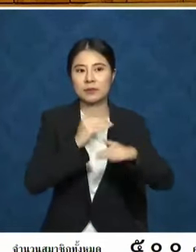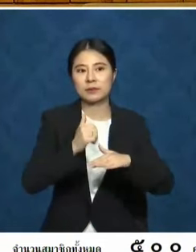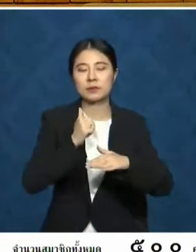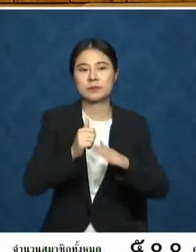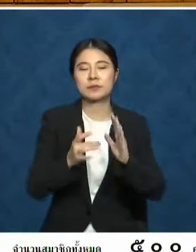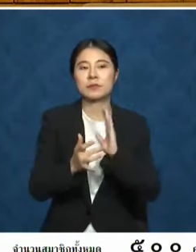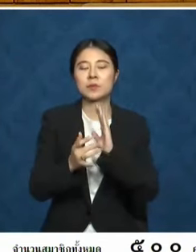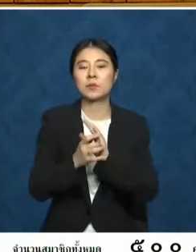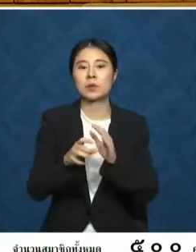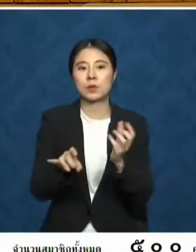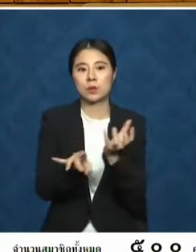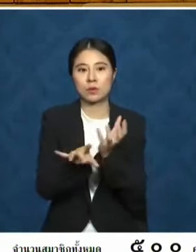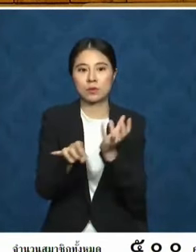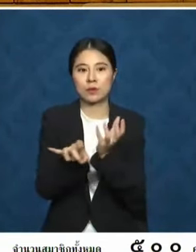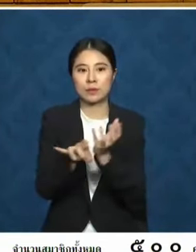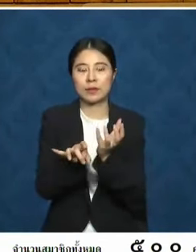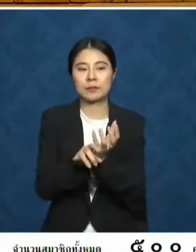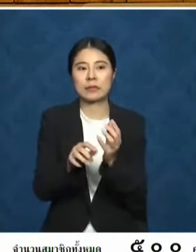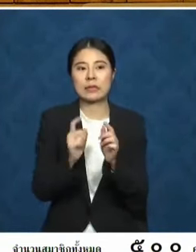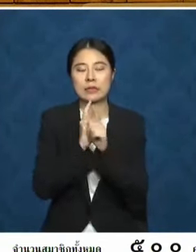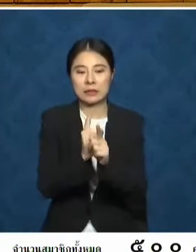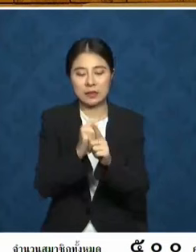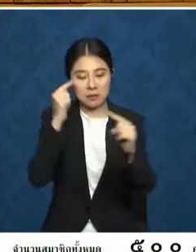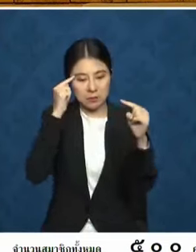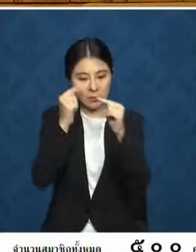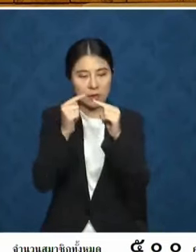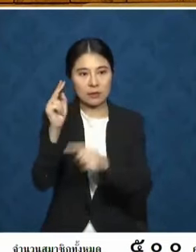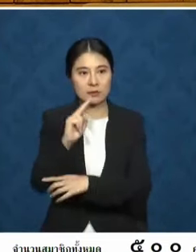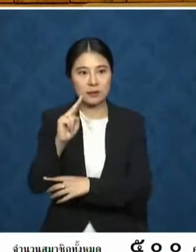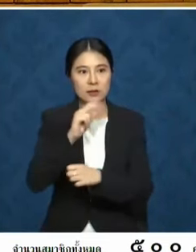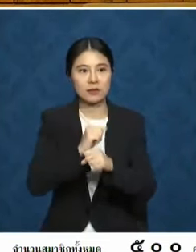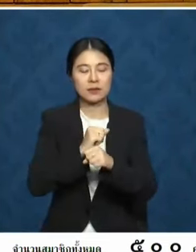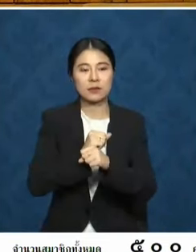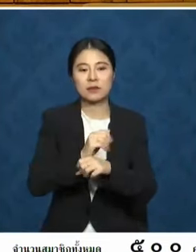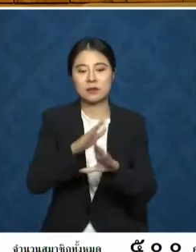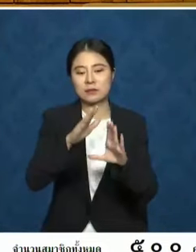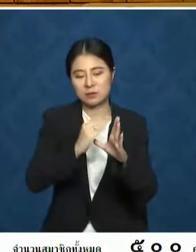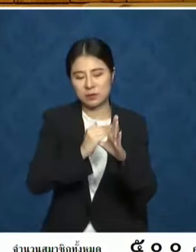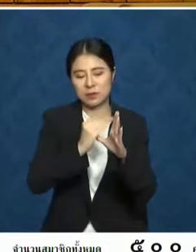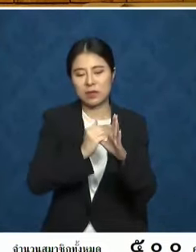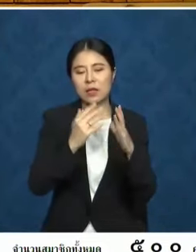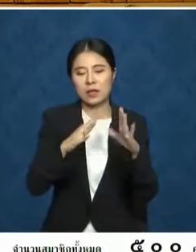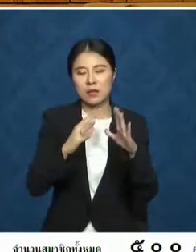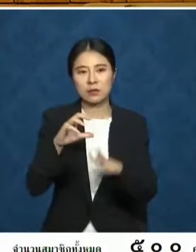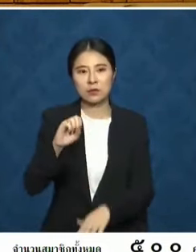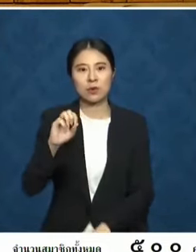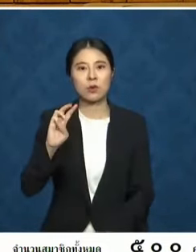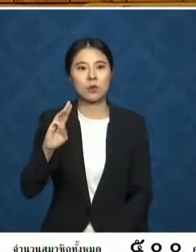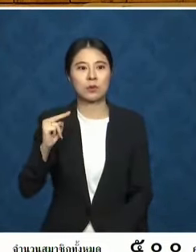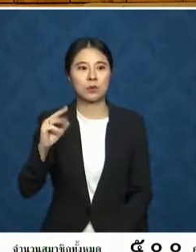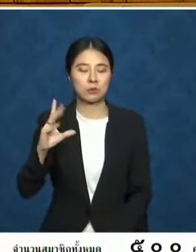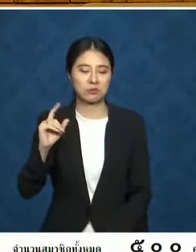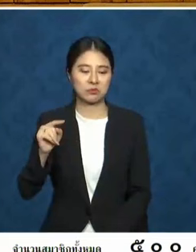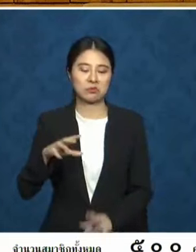ีคุภาพดีที่สุดตามเป้าหมายของการใช้งานแตเมอขึนทะเบียนแล้ว ทสวทช. ก็ไม่ได้ทอดทิงคร